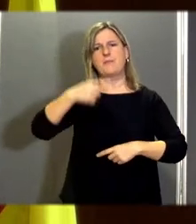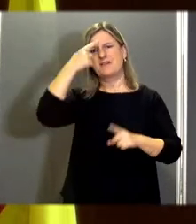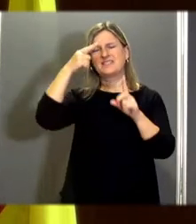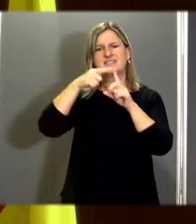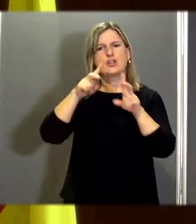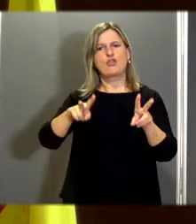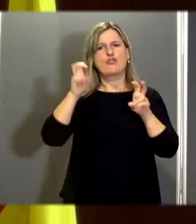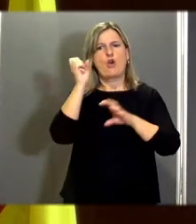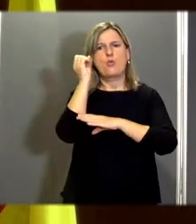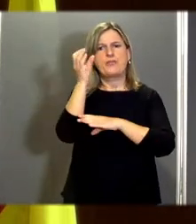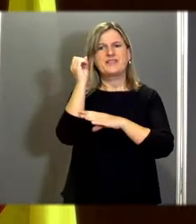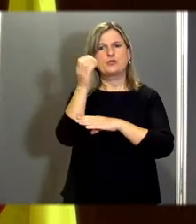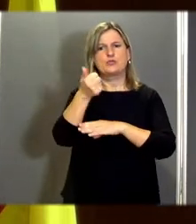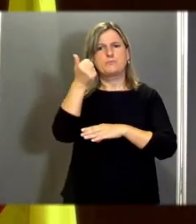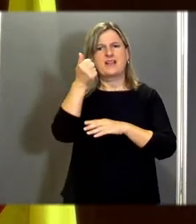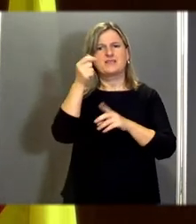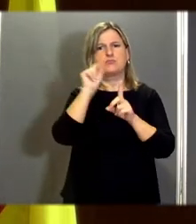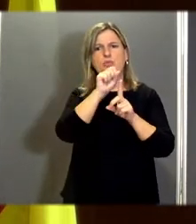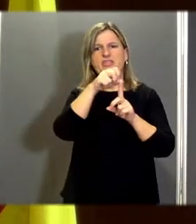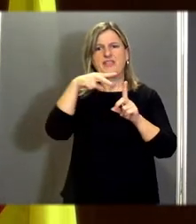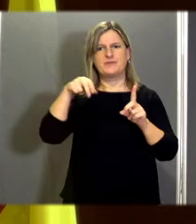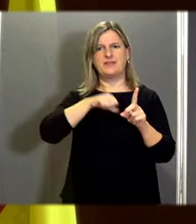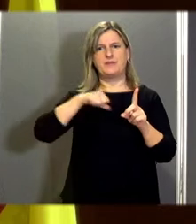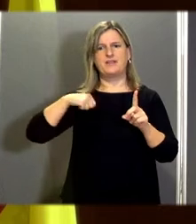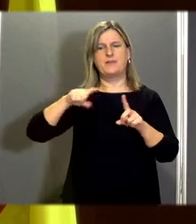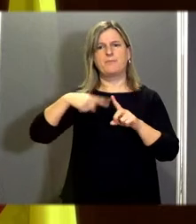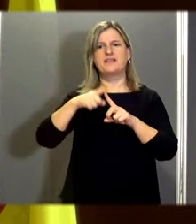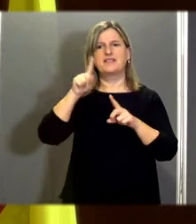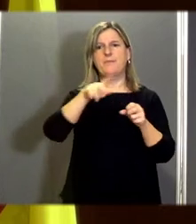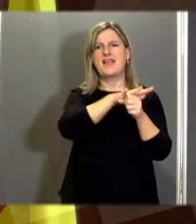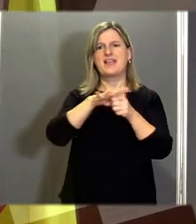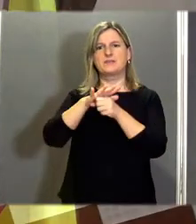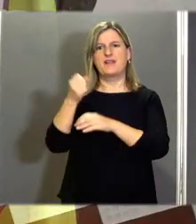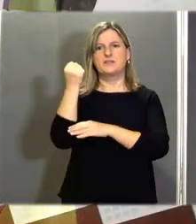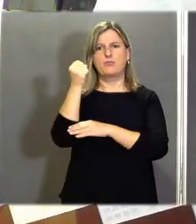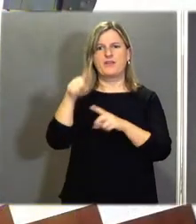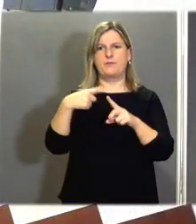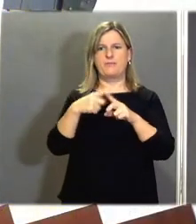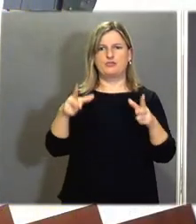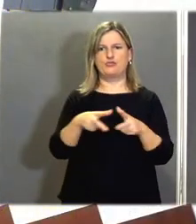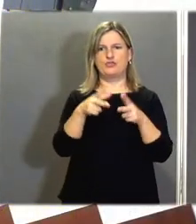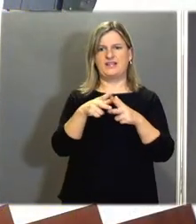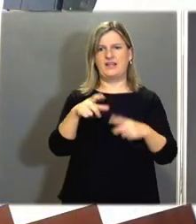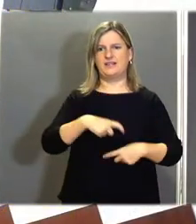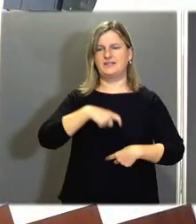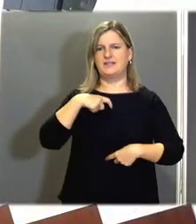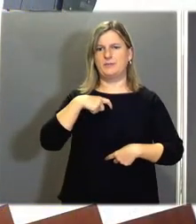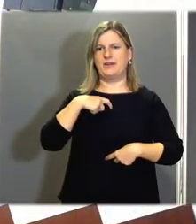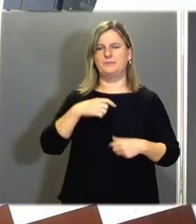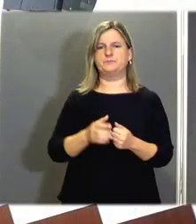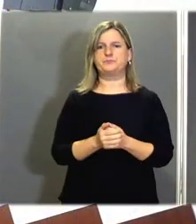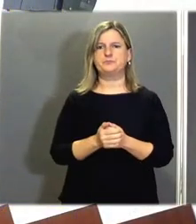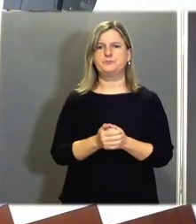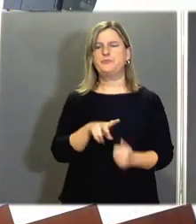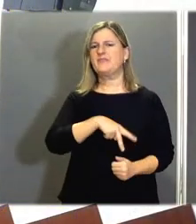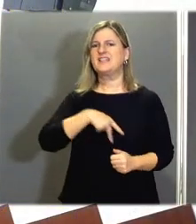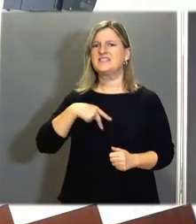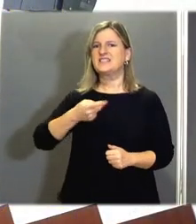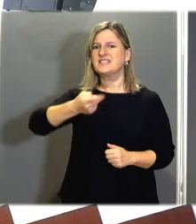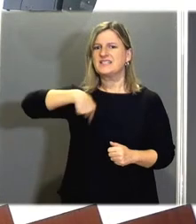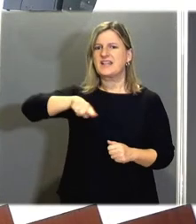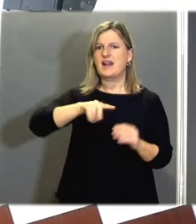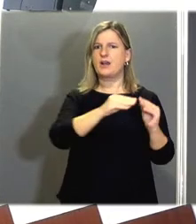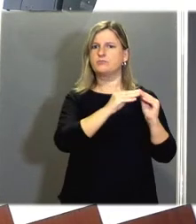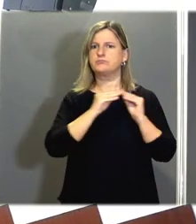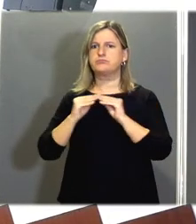nacional independentista i sobre els espais de poder i la societat civil. De forma generalitzada, hem coincidit en